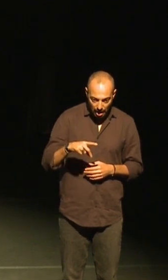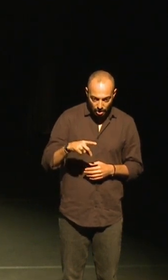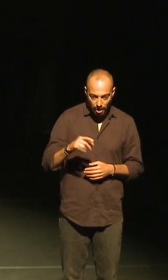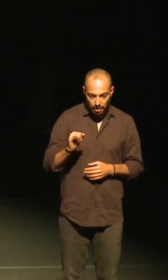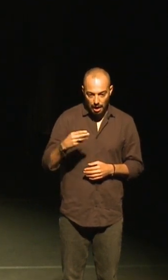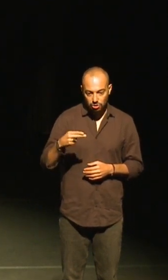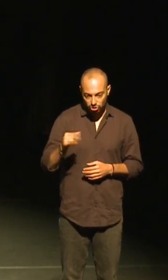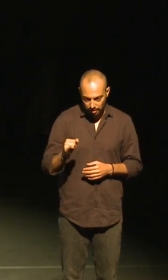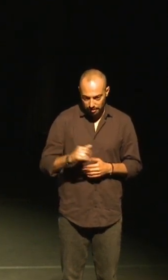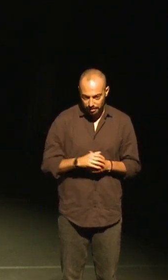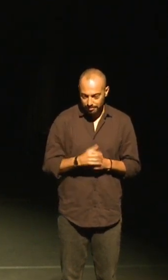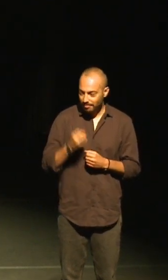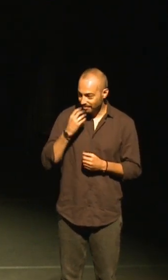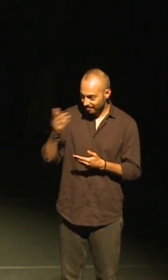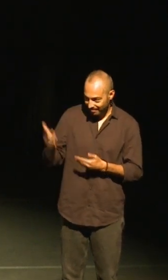presidente